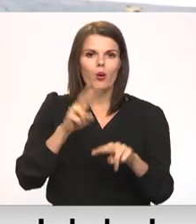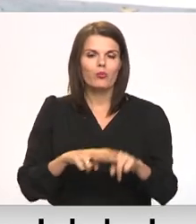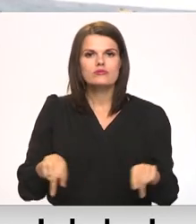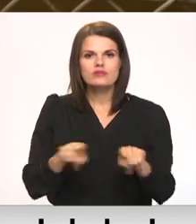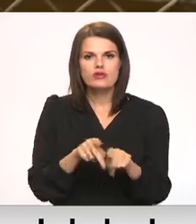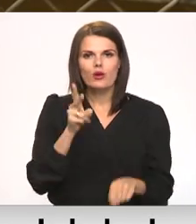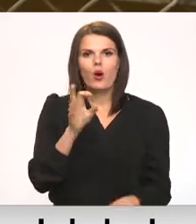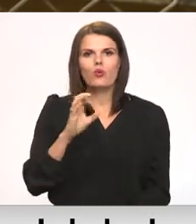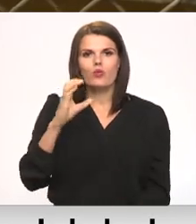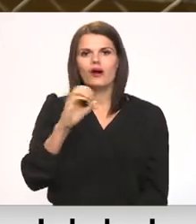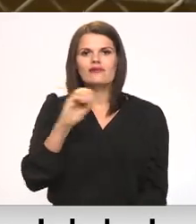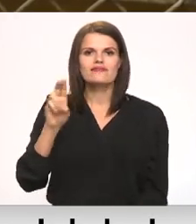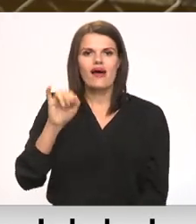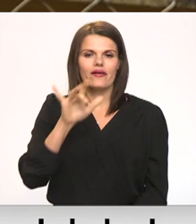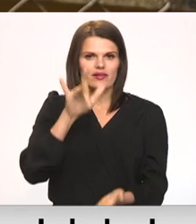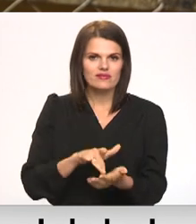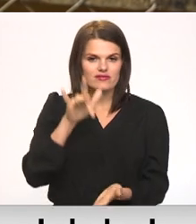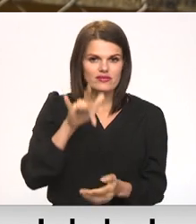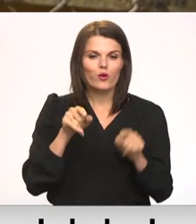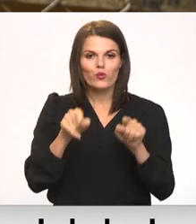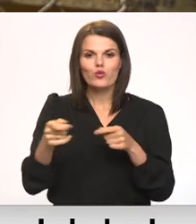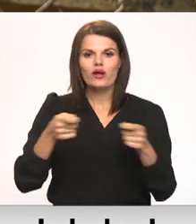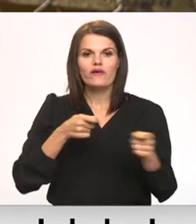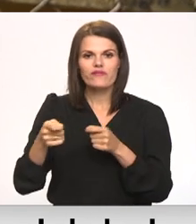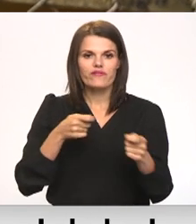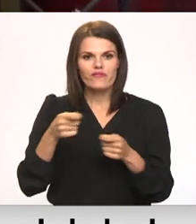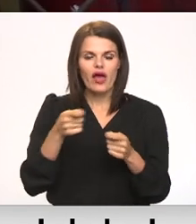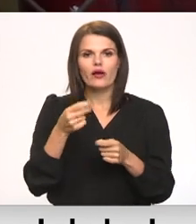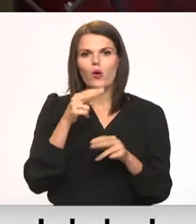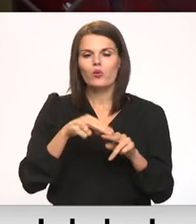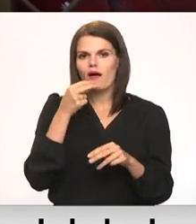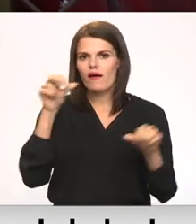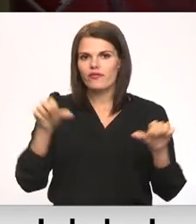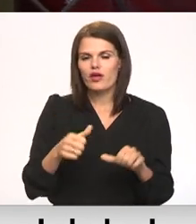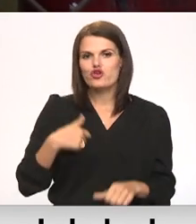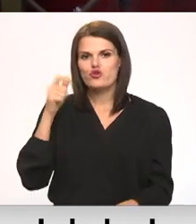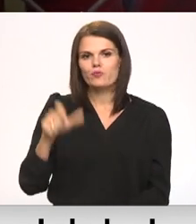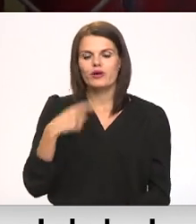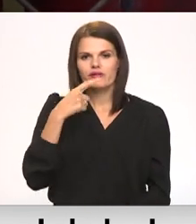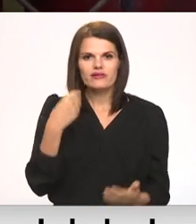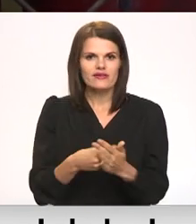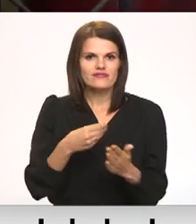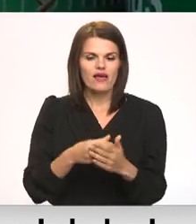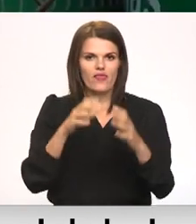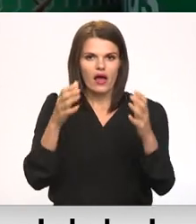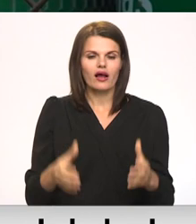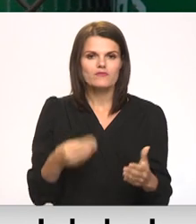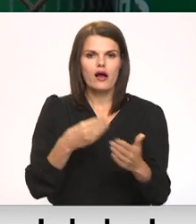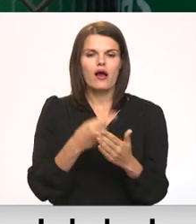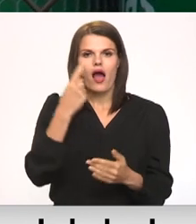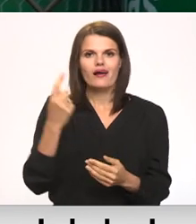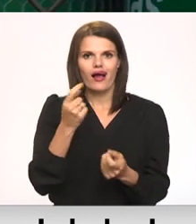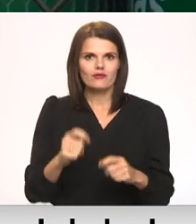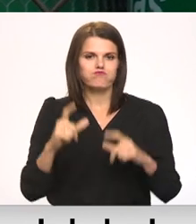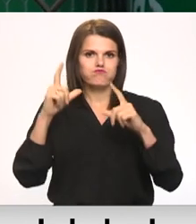arī Kocēnu ciemata centrā. Šeit veikalu un ēdnīcas īpašniece stāsta, gāzes balonu cena gada laikā ir augusi